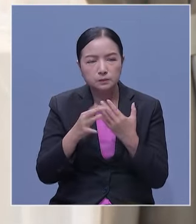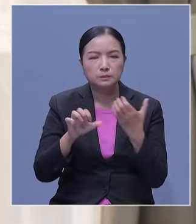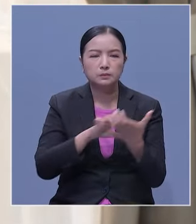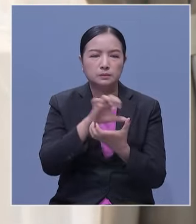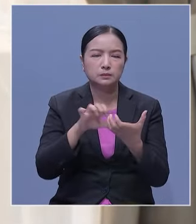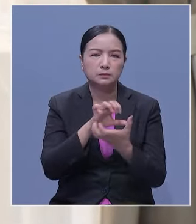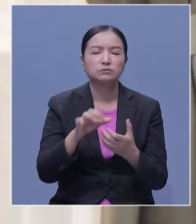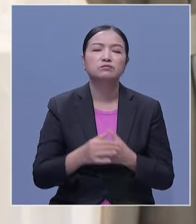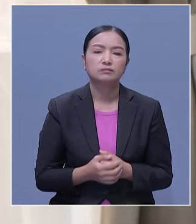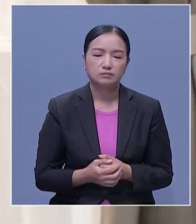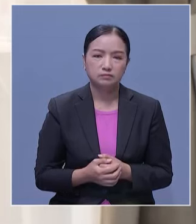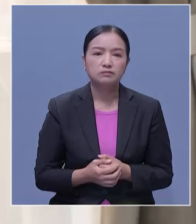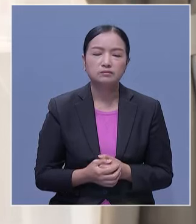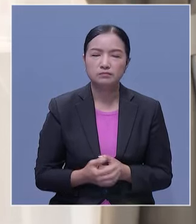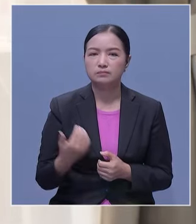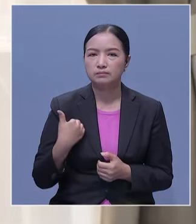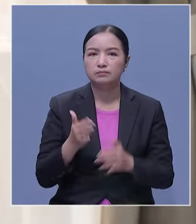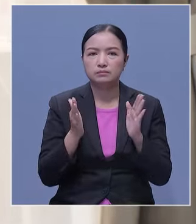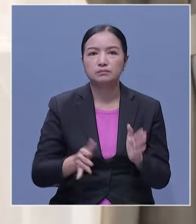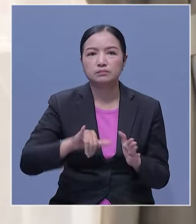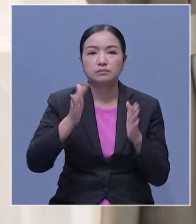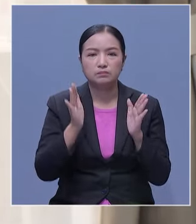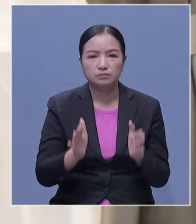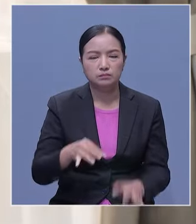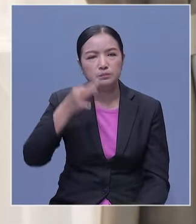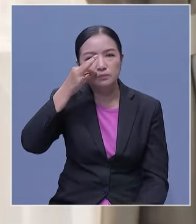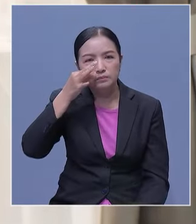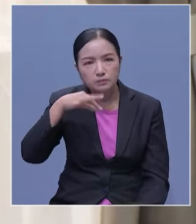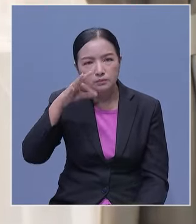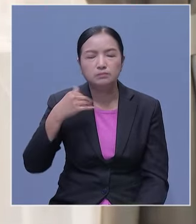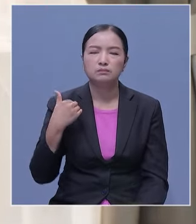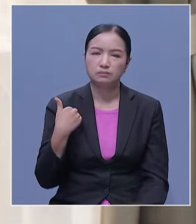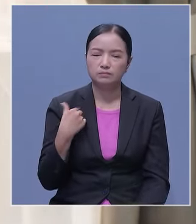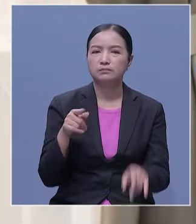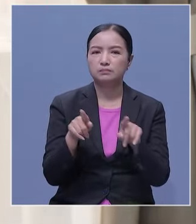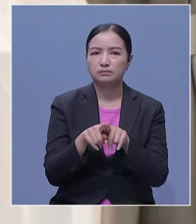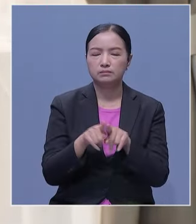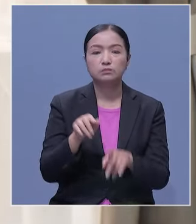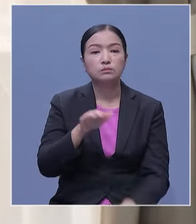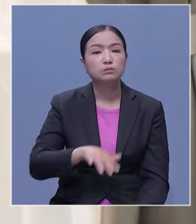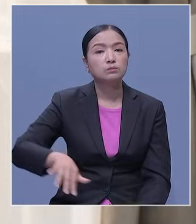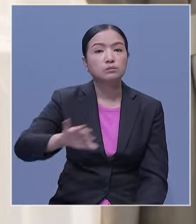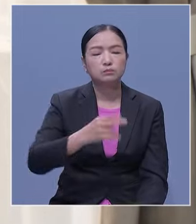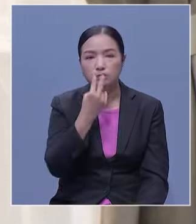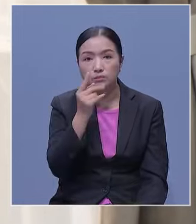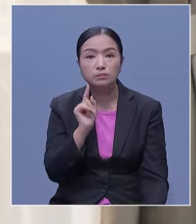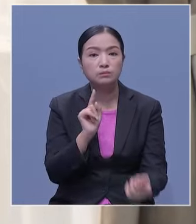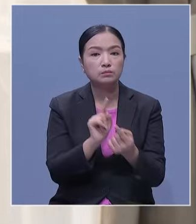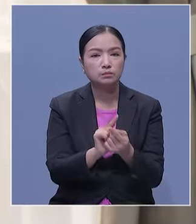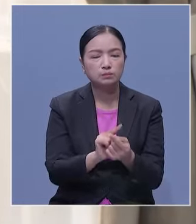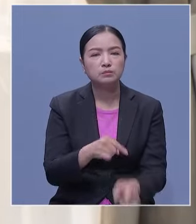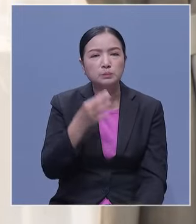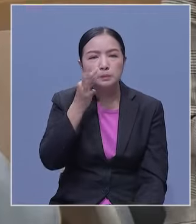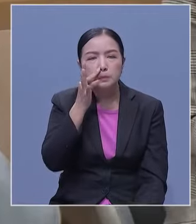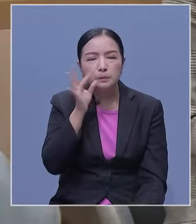หยดๆค่ะแต่ว่าก็มีบางรายเหมือนกันที่ออกมาเป็นหยดๆเหมือนเป็นเลือดสดค่ะแต่โดยทั่วไปที่เจอเนี่ยจะเป็นลักษณะของน้ำมูกปน